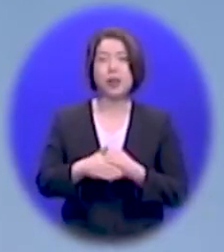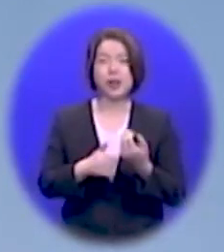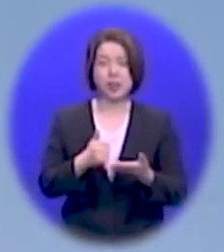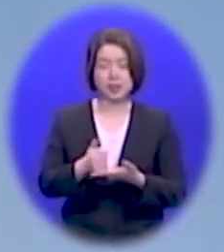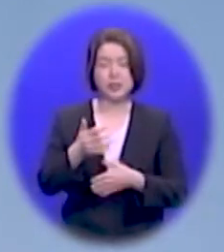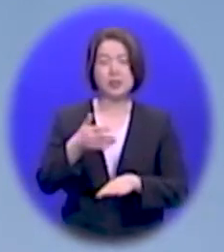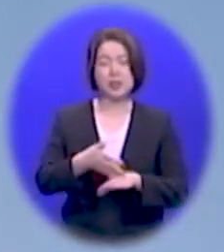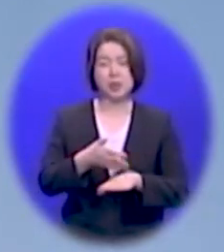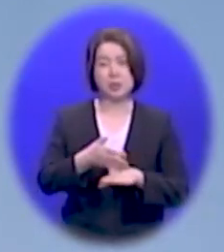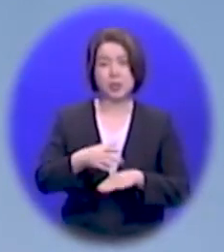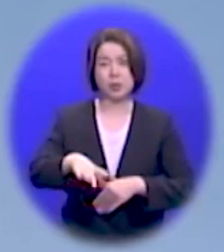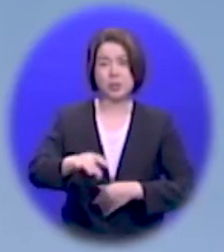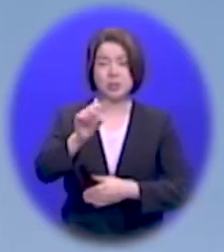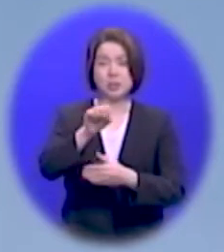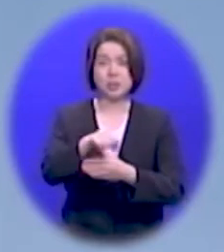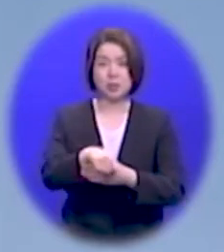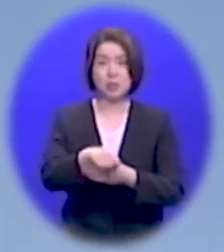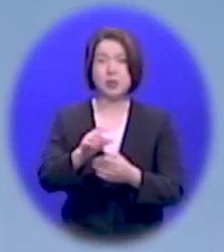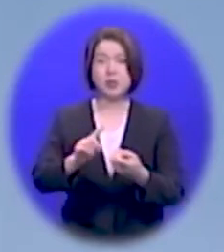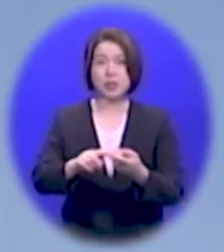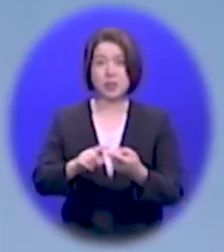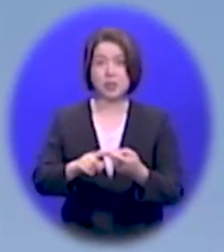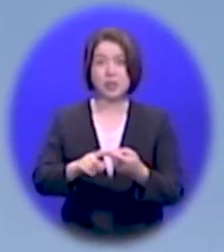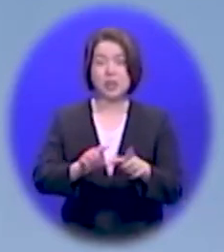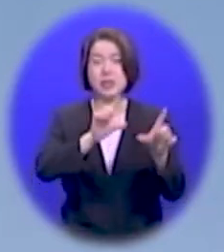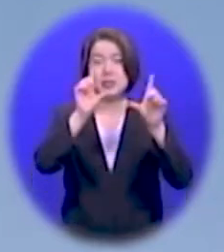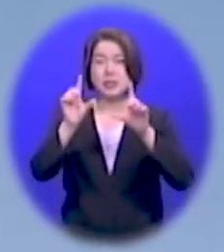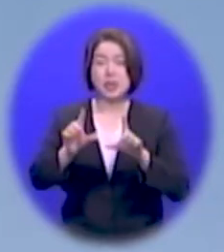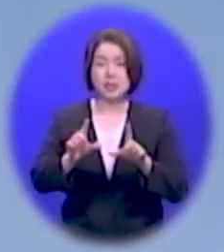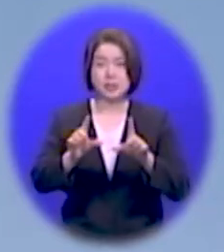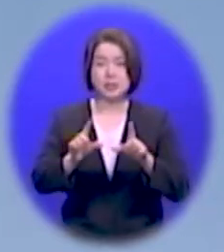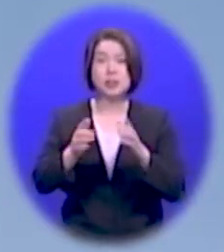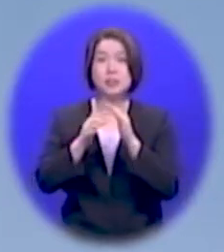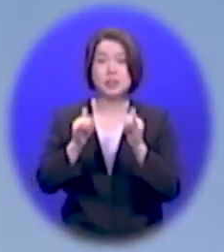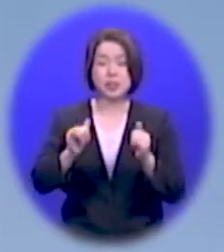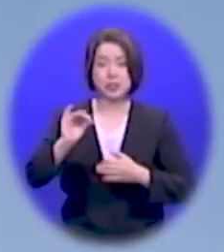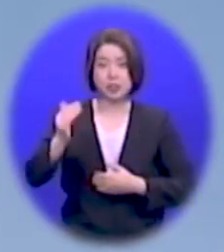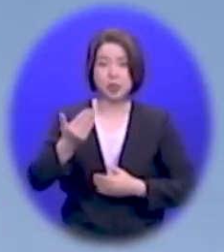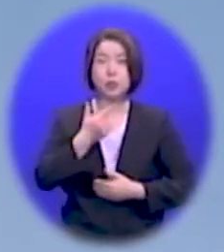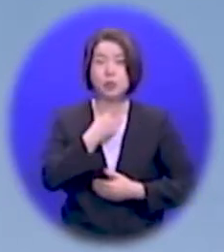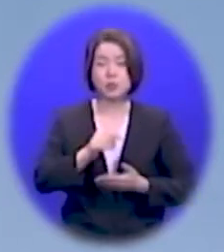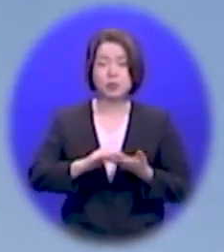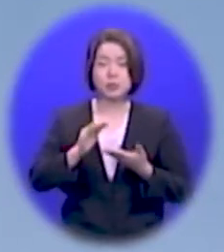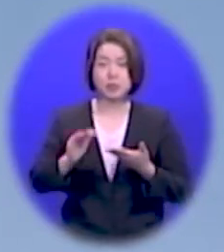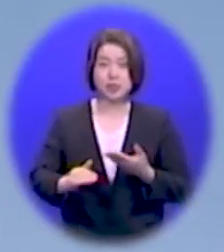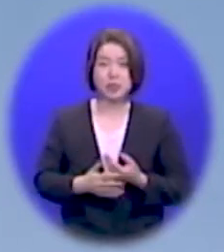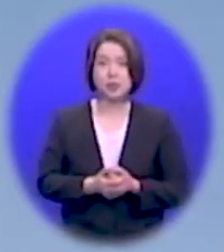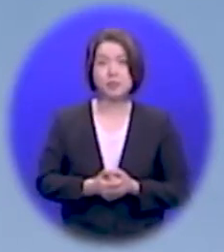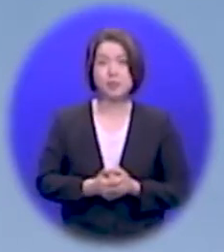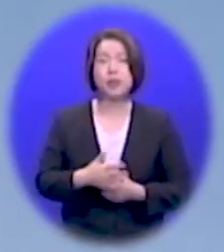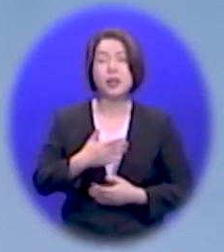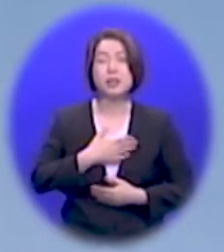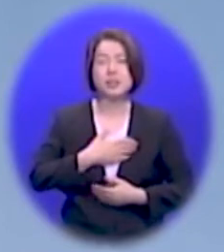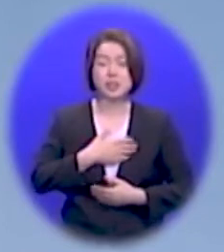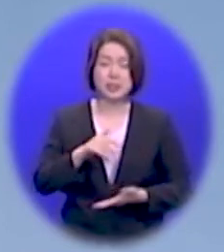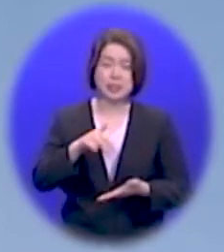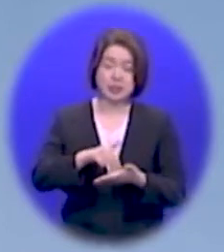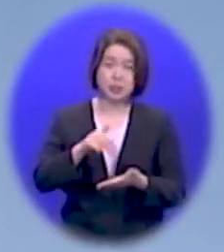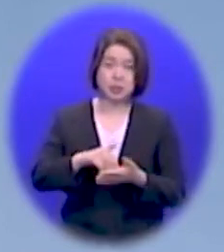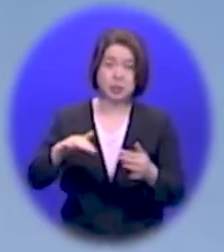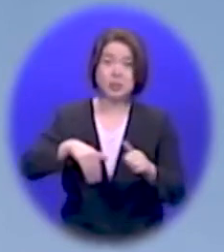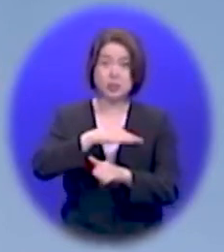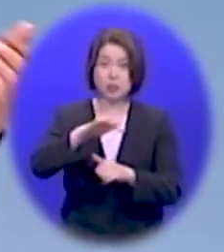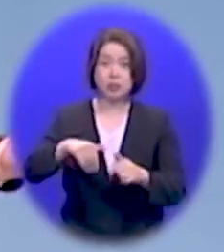감사하는 첫 열매 감사의 삶을 사는 자가 되겠습니다 제 처지와 형편이